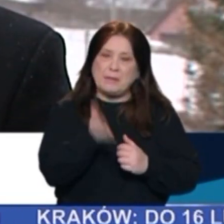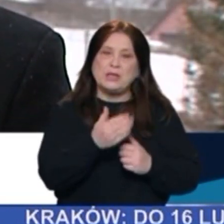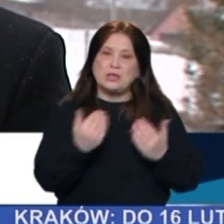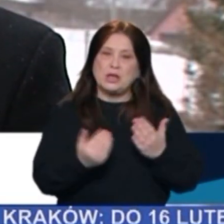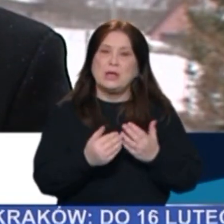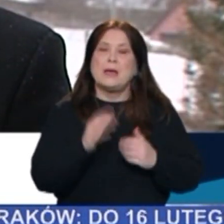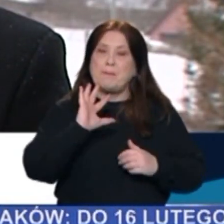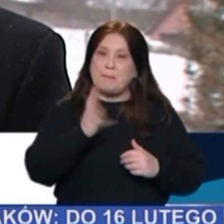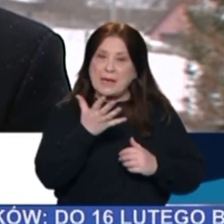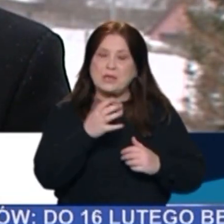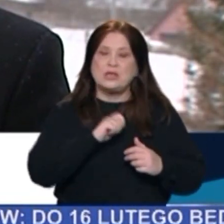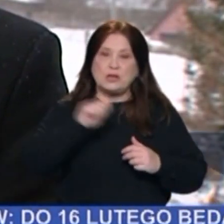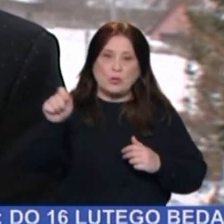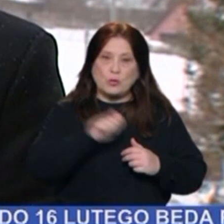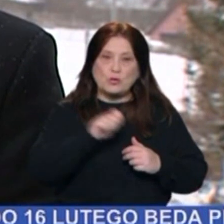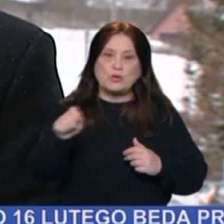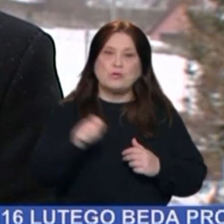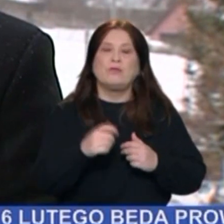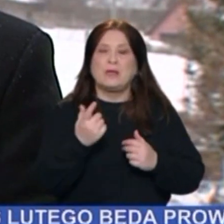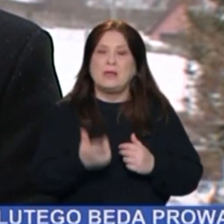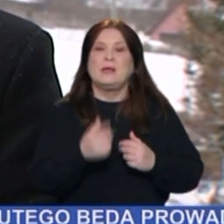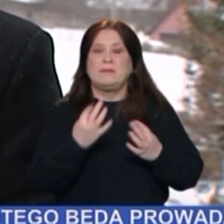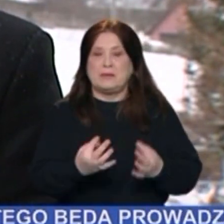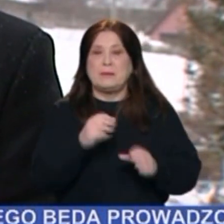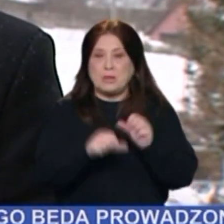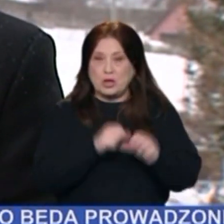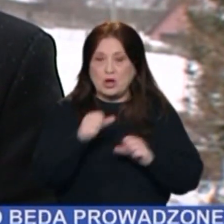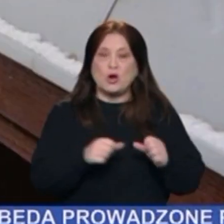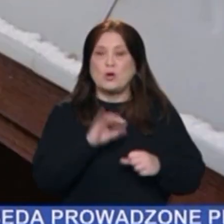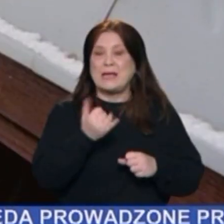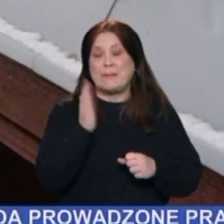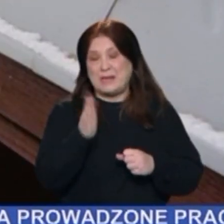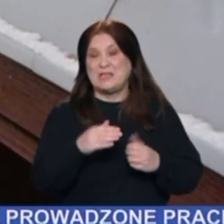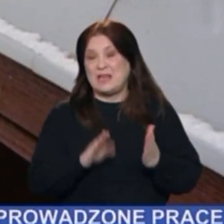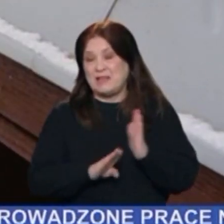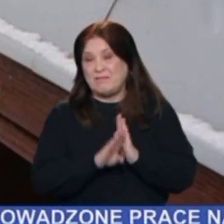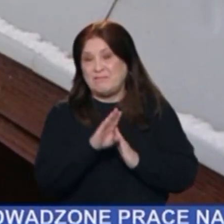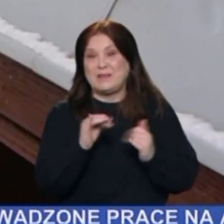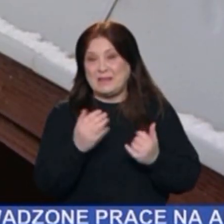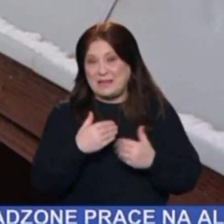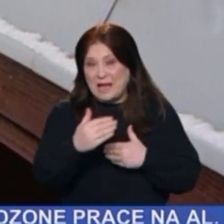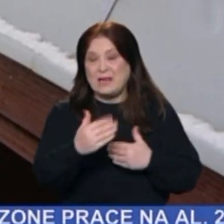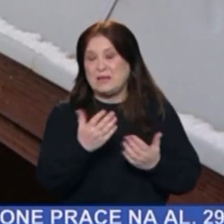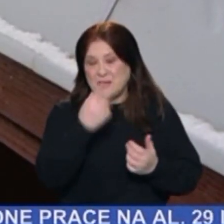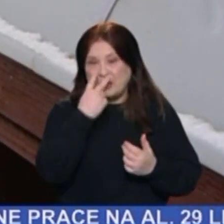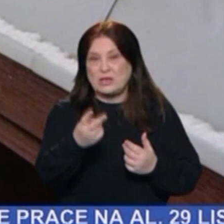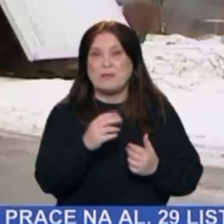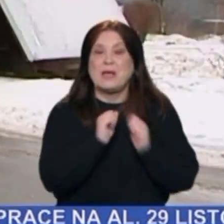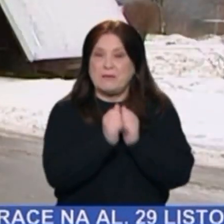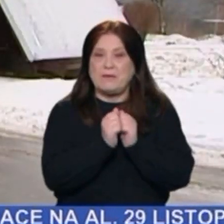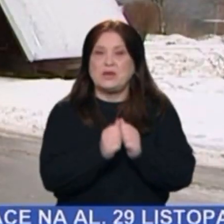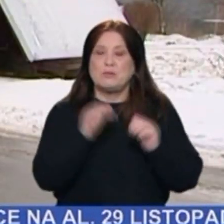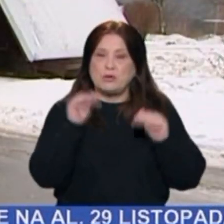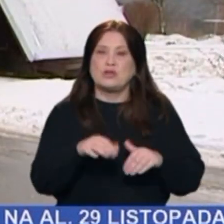będzie 5 kursów na razie przez ten rok. Zobaczymy, jak dalej się sprawa rozwinie. Dopiero we wrześniu gmina będzie mogła ubiegać się o